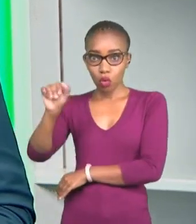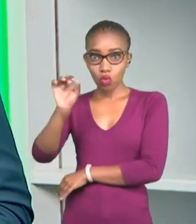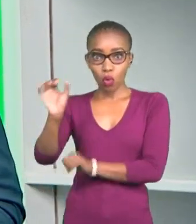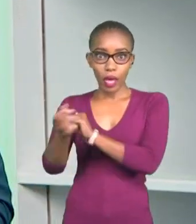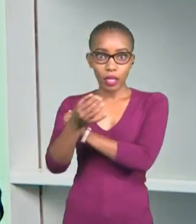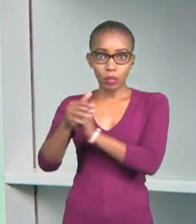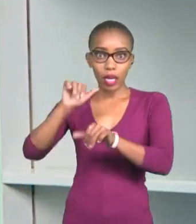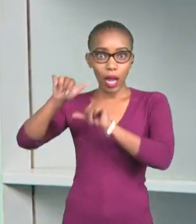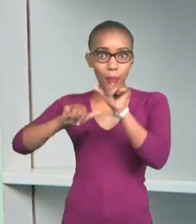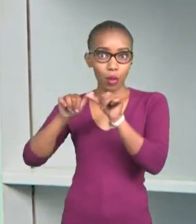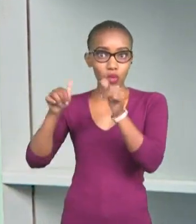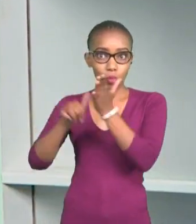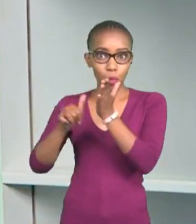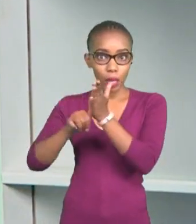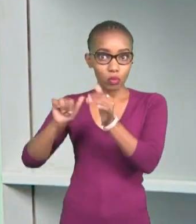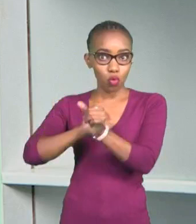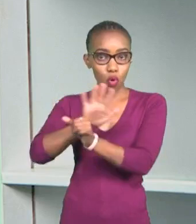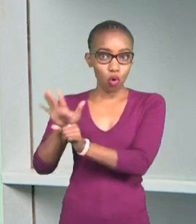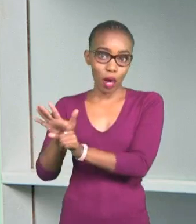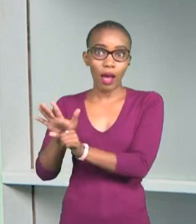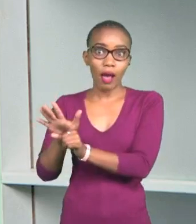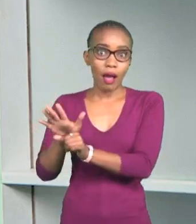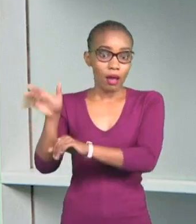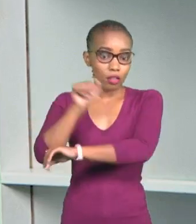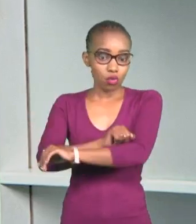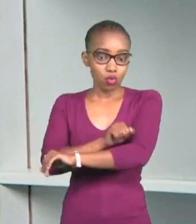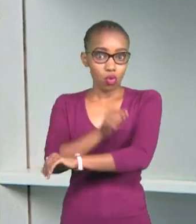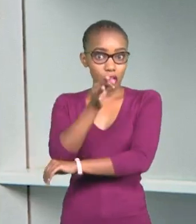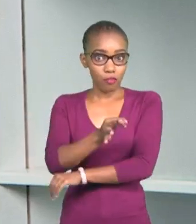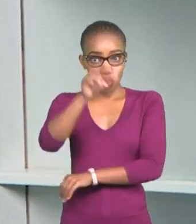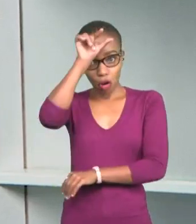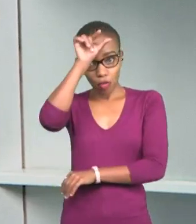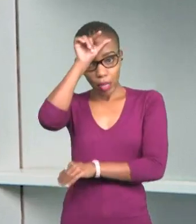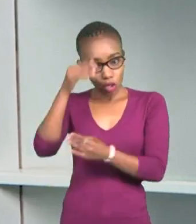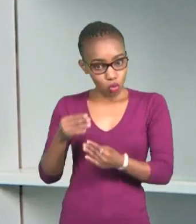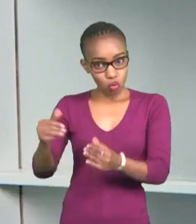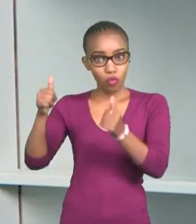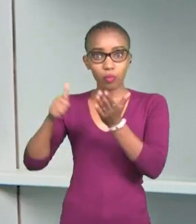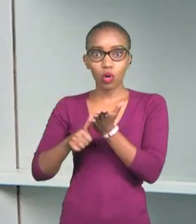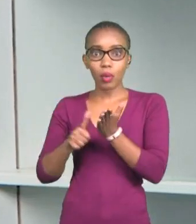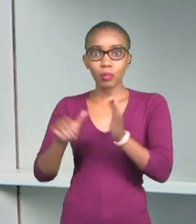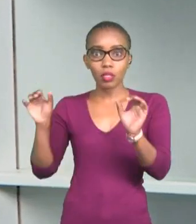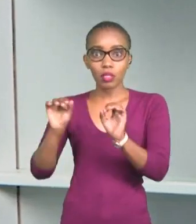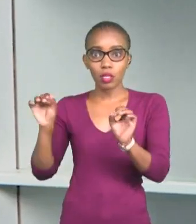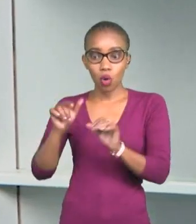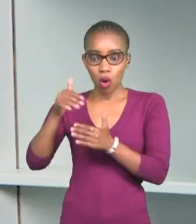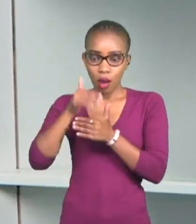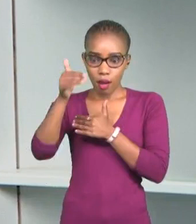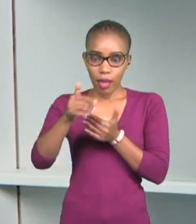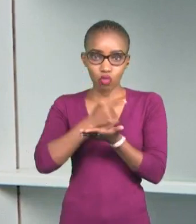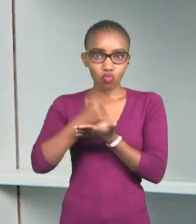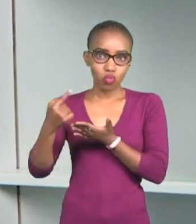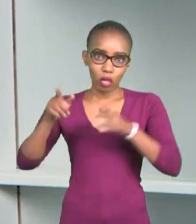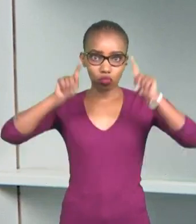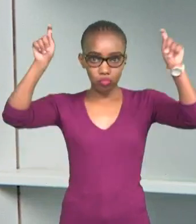wanapitia hasa wakati huu janga la corona, na anasema kuwa iwapo serikali basi haitaweza kuangazia maslahi yao, wiki inayofuata wataweza